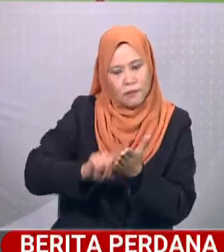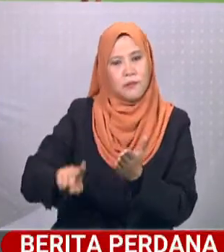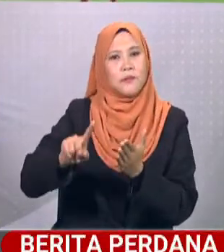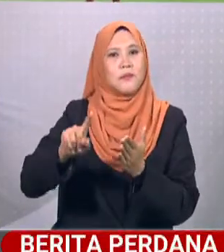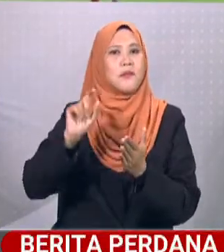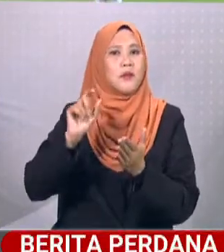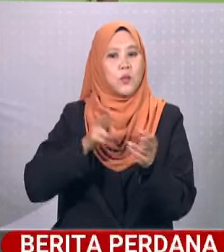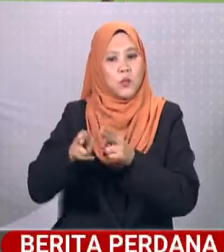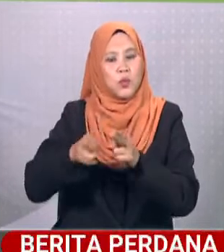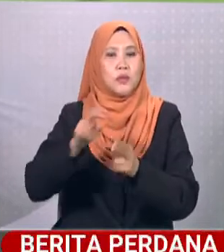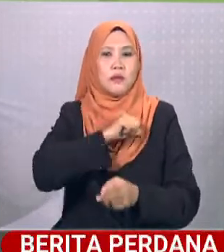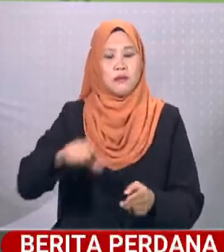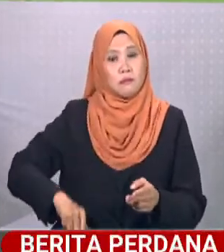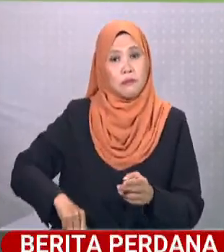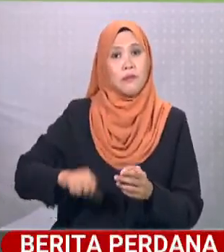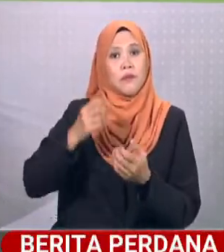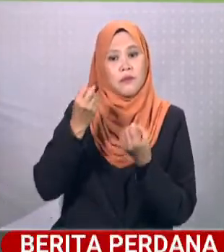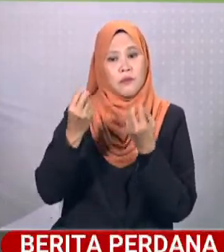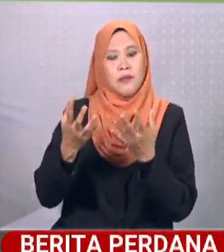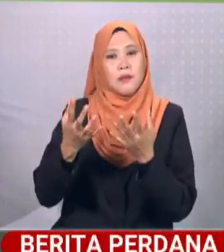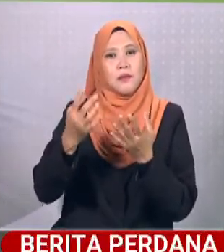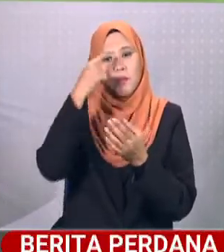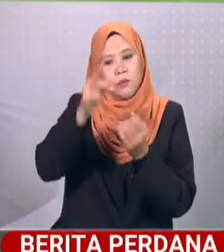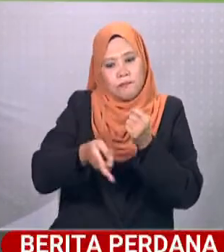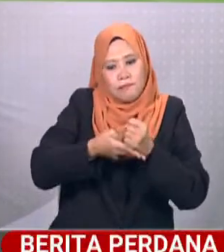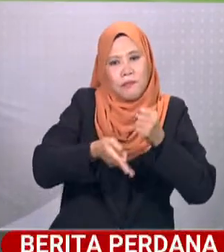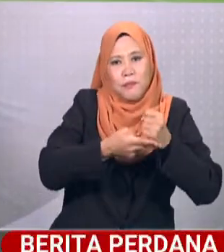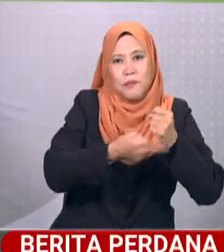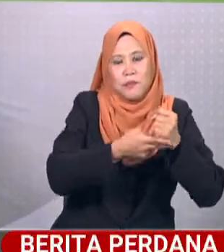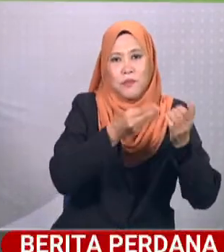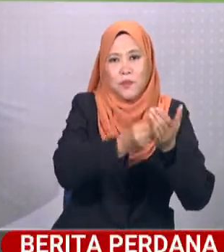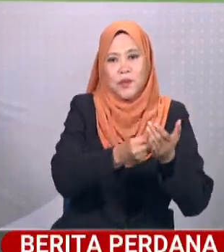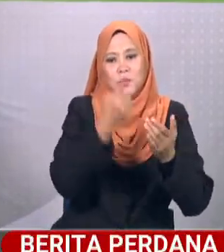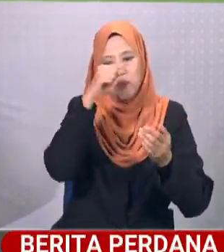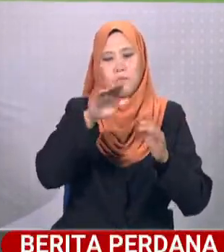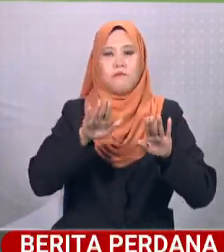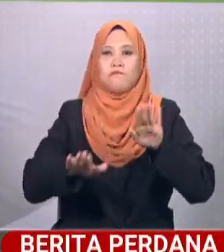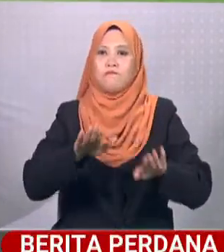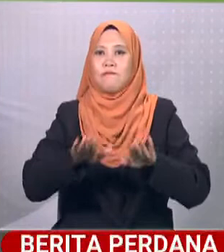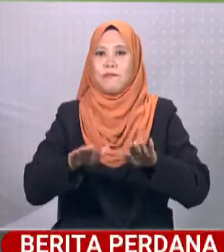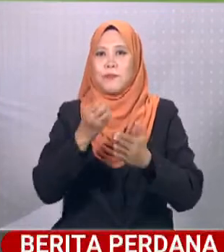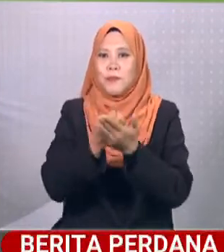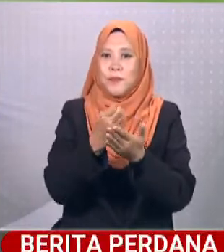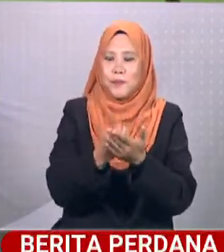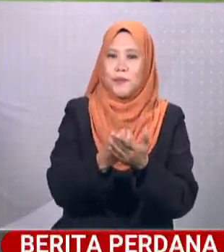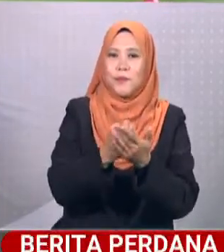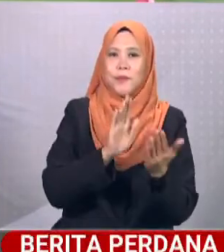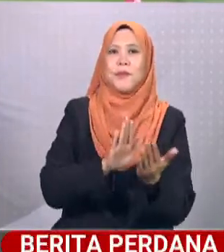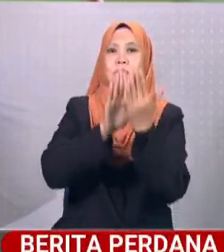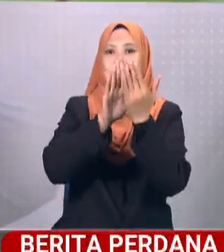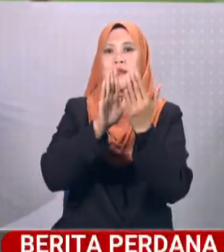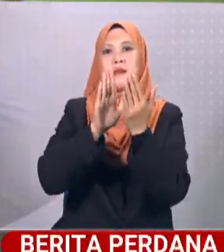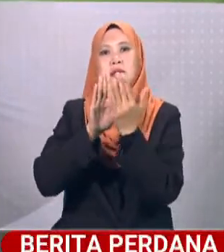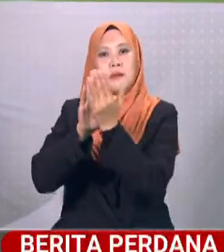Agung FAM yang terpaksa mengambil beberapa langkah penjimatan untuk memastikan kestabilan kewangan FAM dalam menghadapi